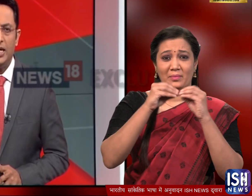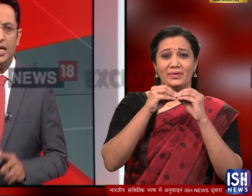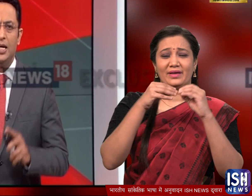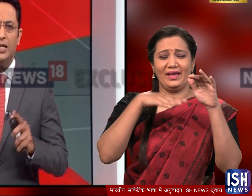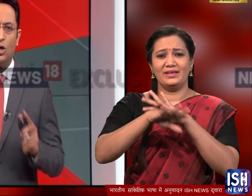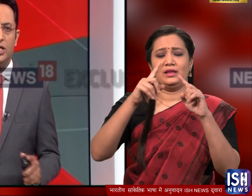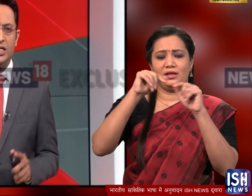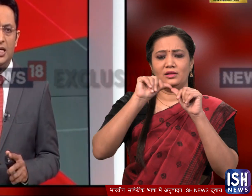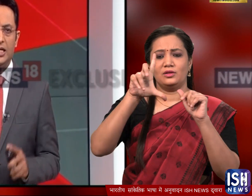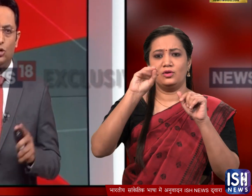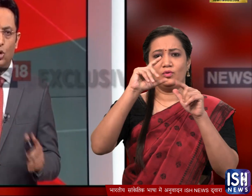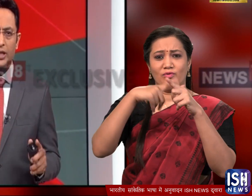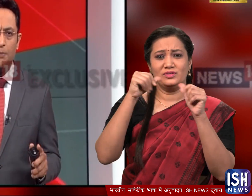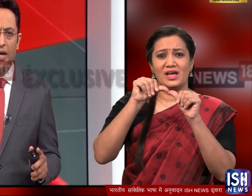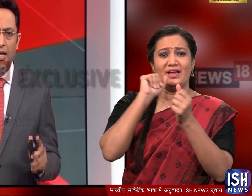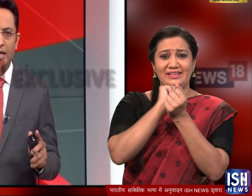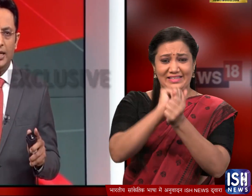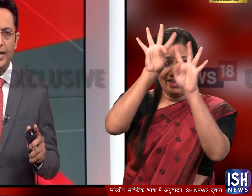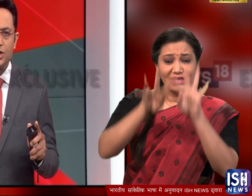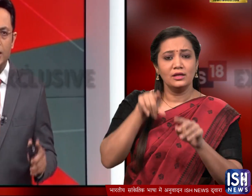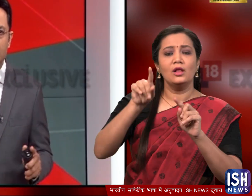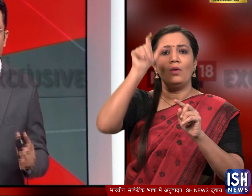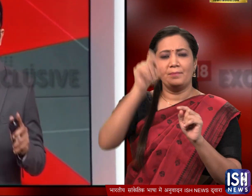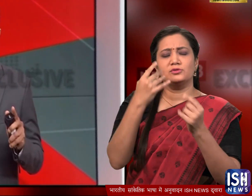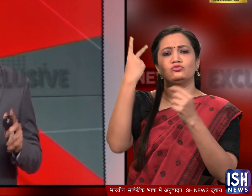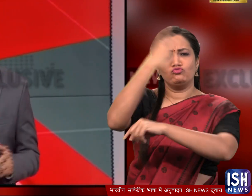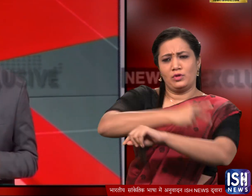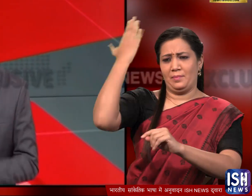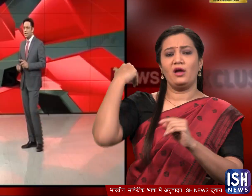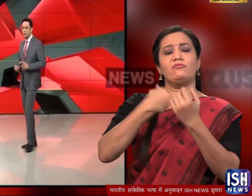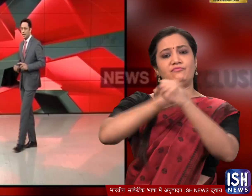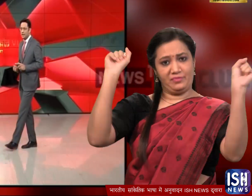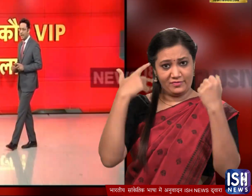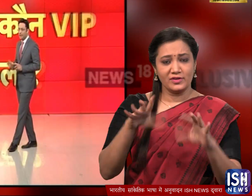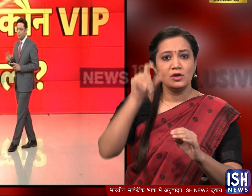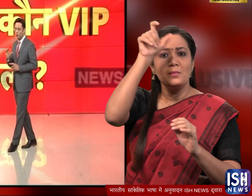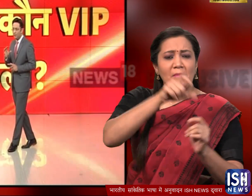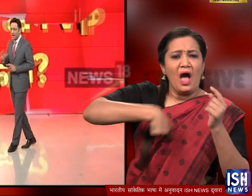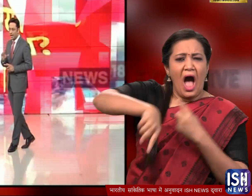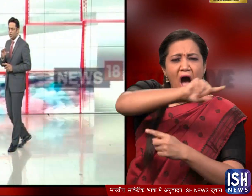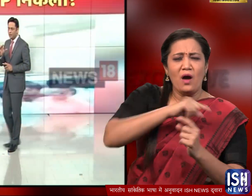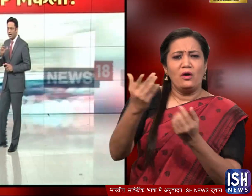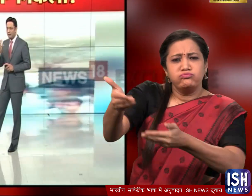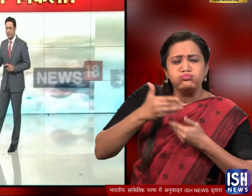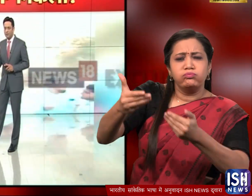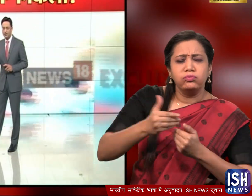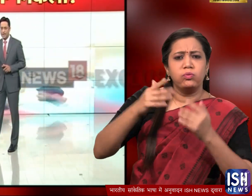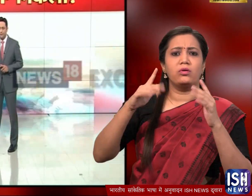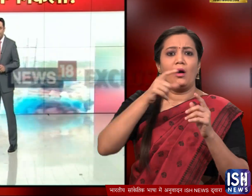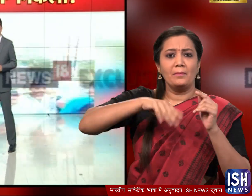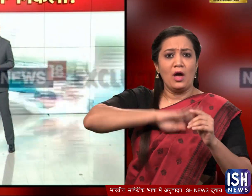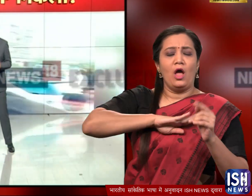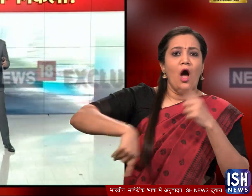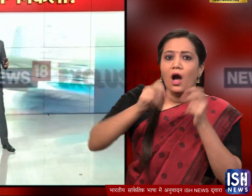नवी मुंबई की तलोजा जेल से 2 दिन पहले निकले एक शख्स का लोगों ने ऐसा स्वागत किया कि पूरे महाराष्ट्र में हंगामा मच